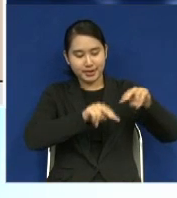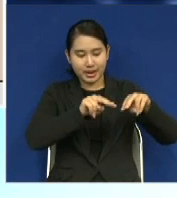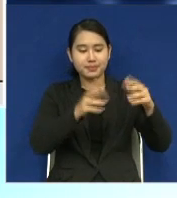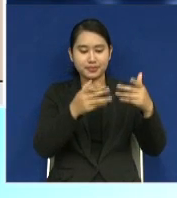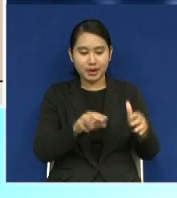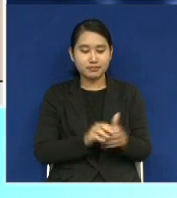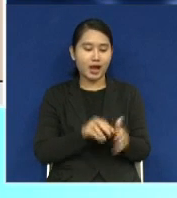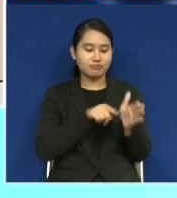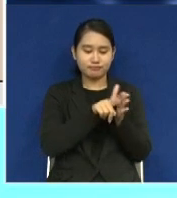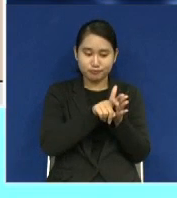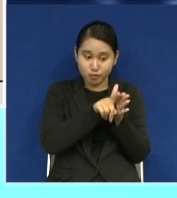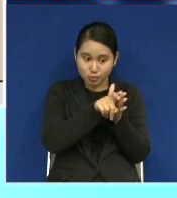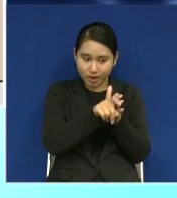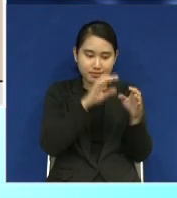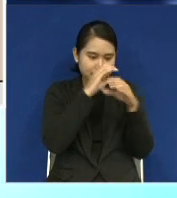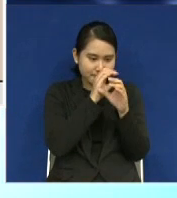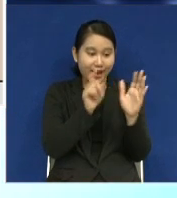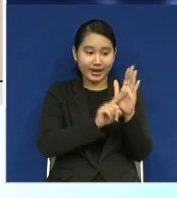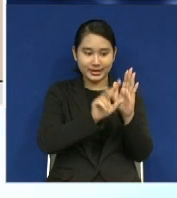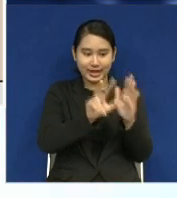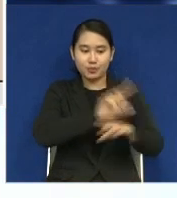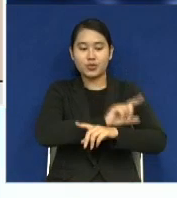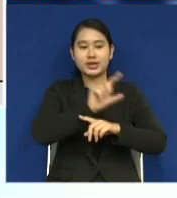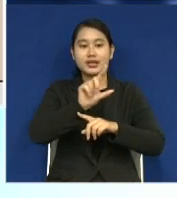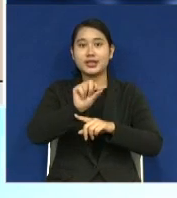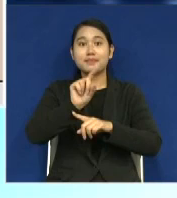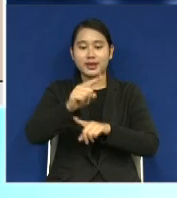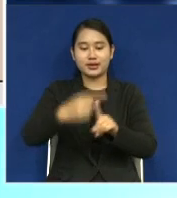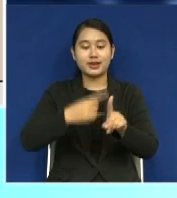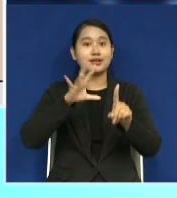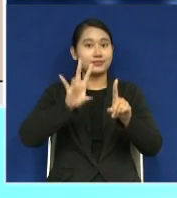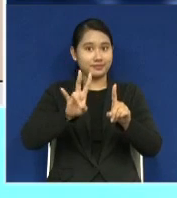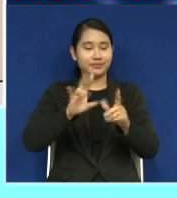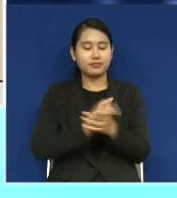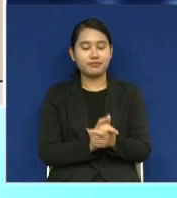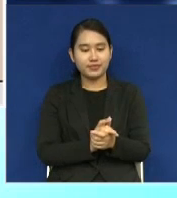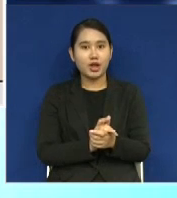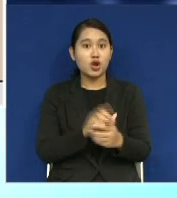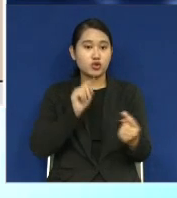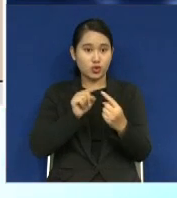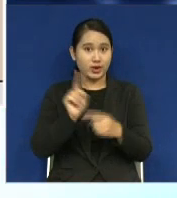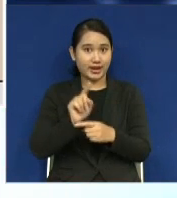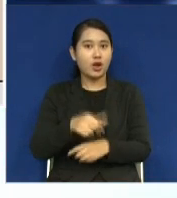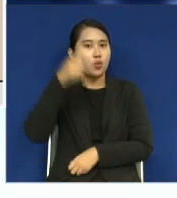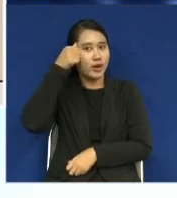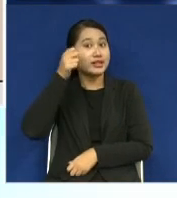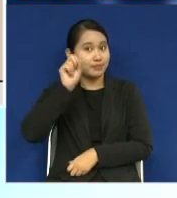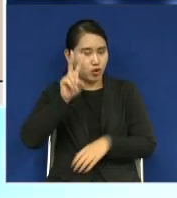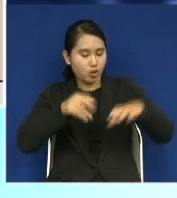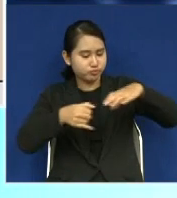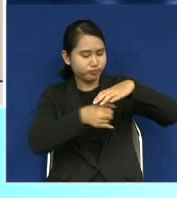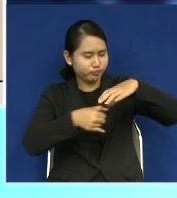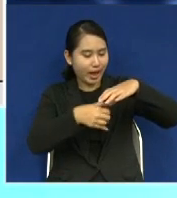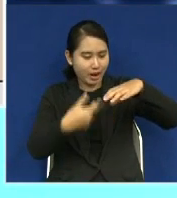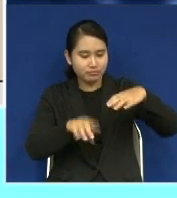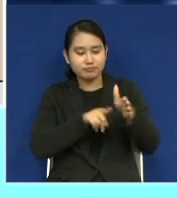ได้มีการตรวจเชื้อนะคะในครั้งที่3ค่ะในวันที่21กรกฎาคมซึ่งเป็นวันที่12ของการกักตัวนะคะผลพ